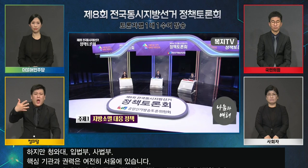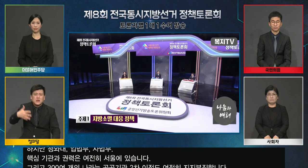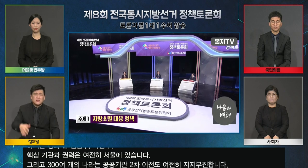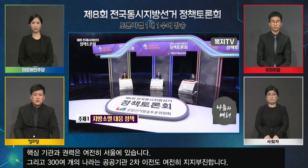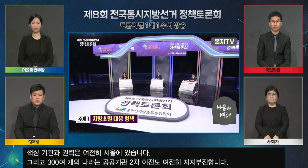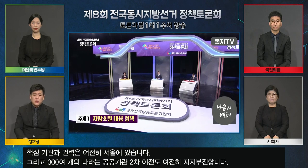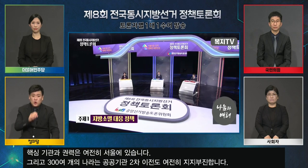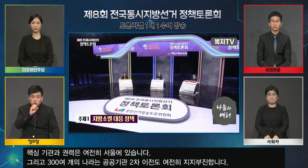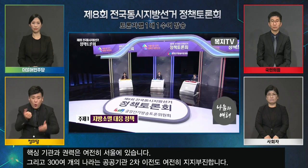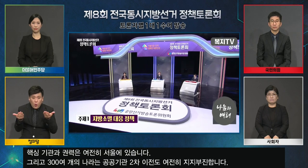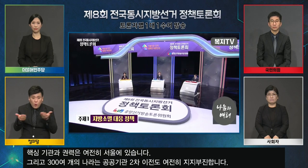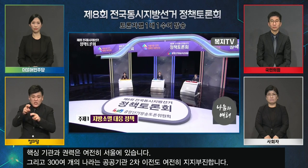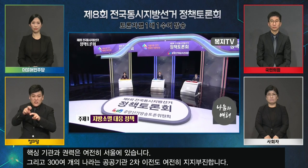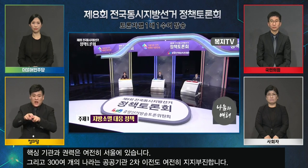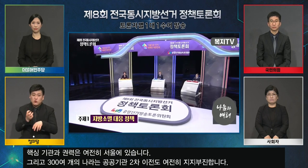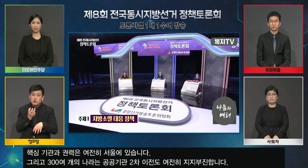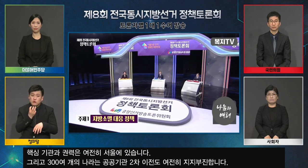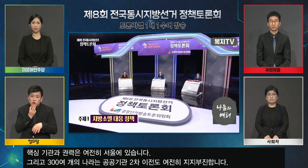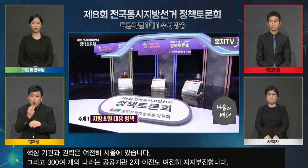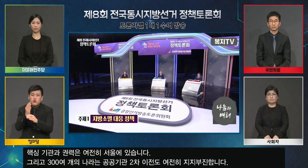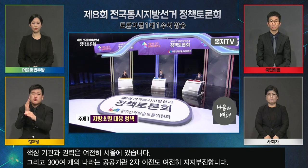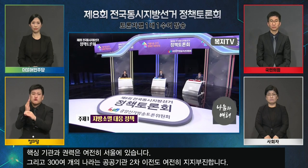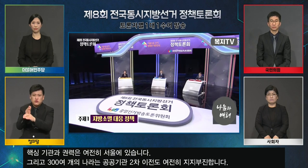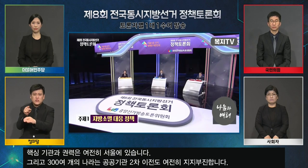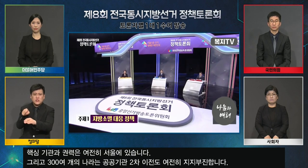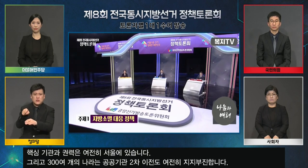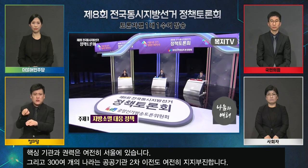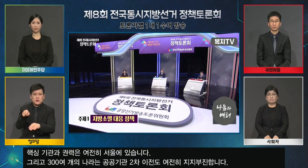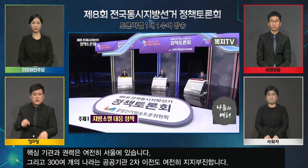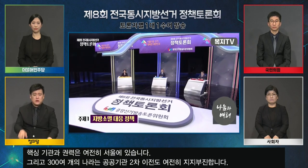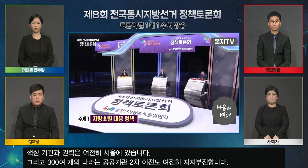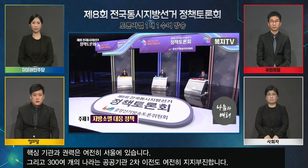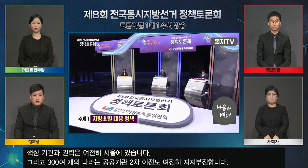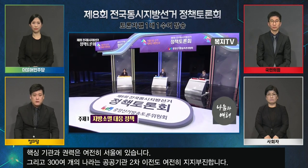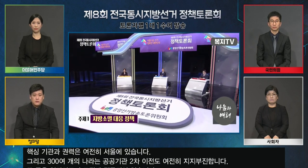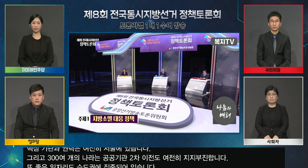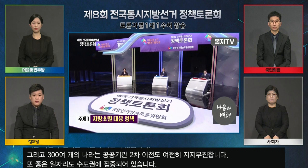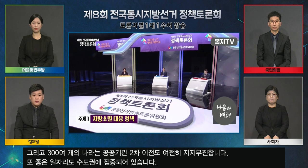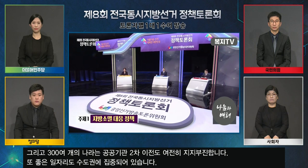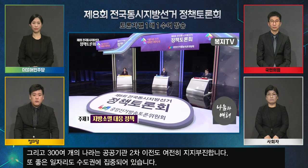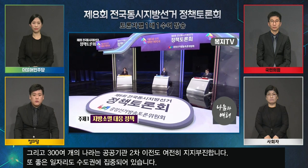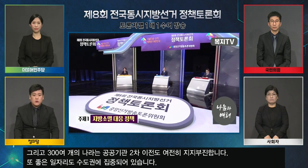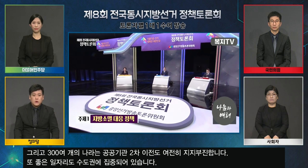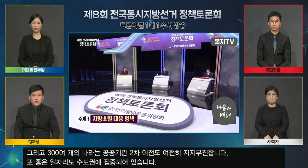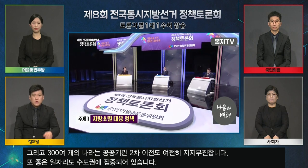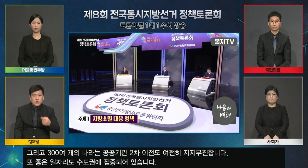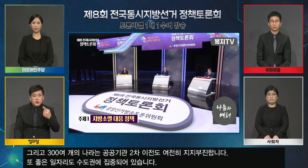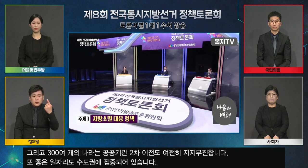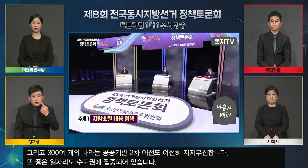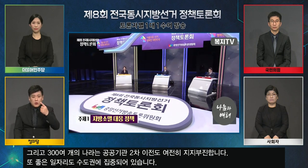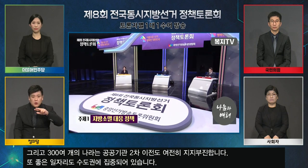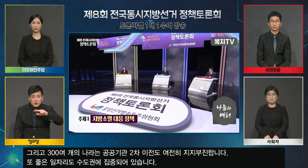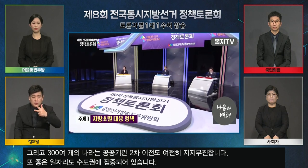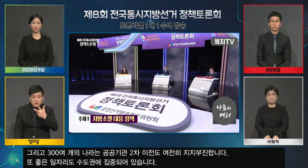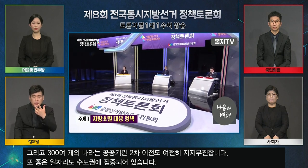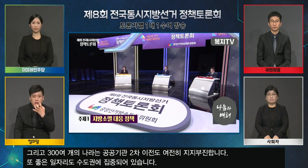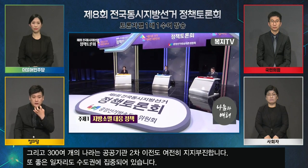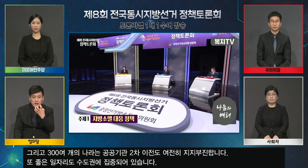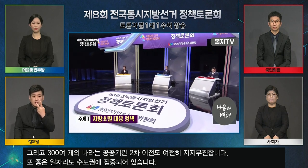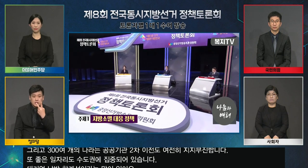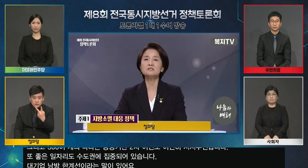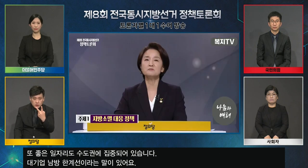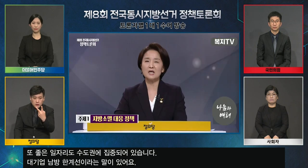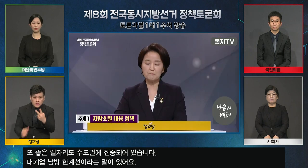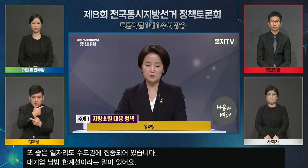수도권에 집중되어 있습니다. 대기업 난방 한계선이라는 말이 있어요. 1742개 대기업 소속 회사 중에